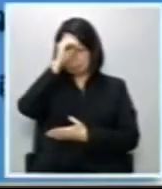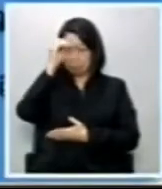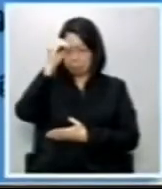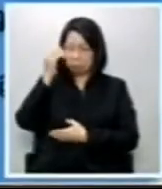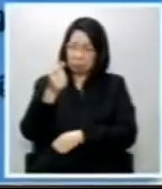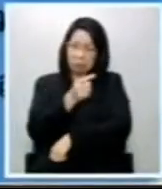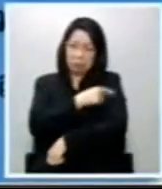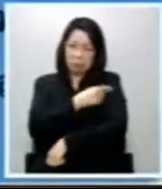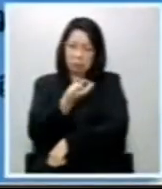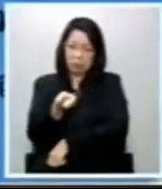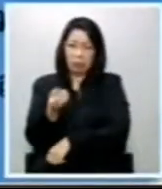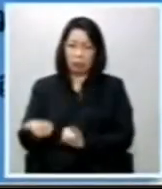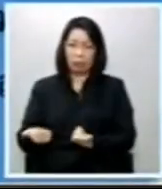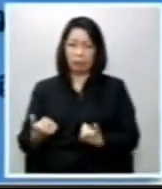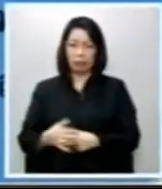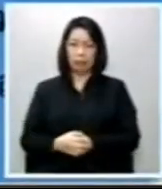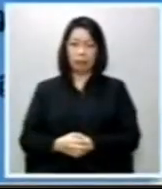ค่ะ